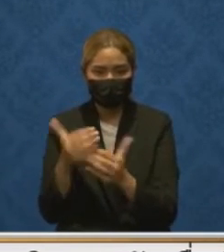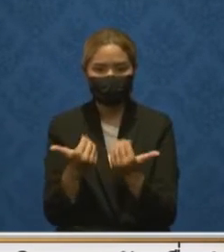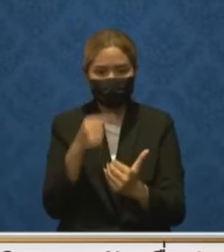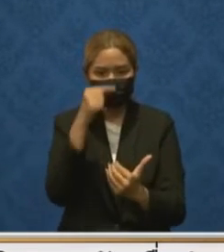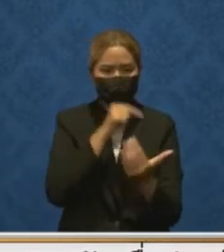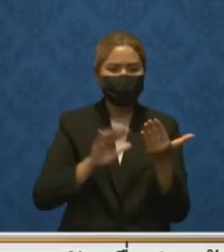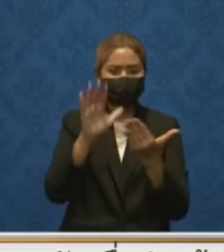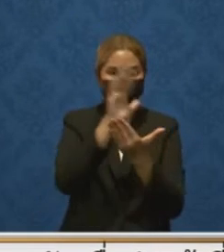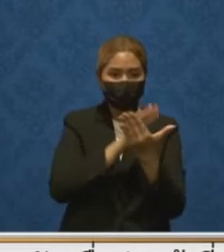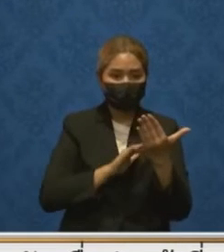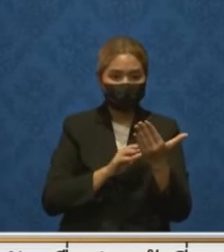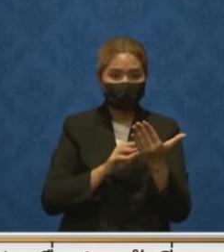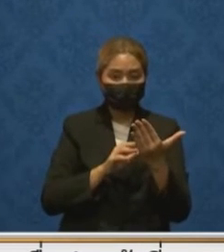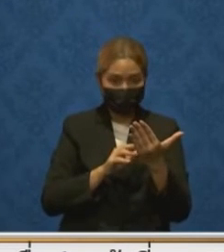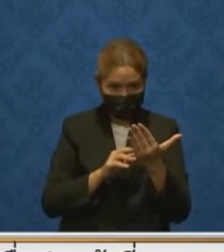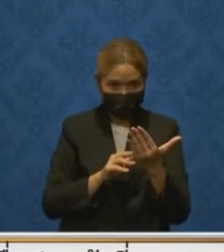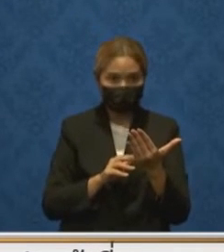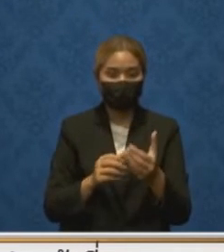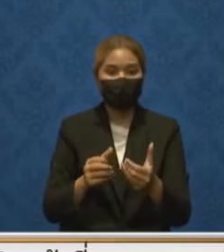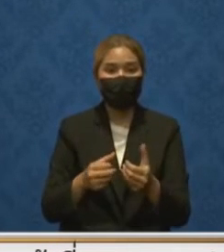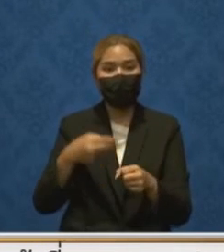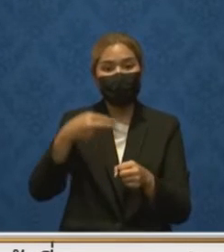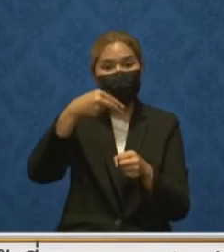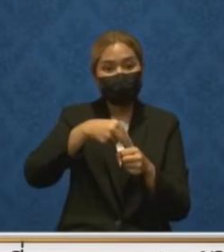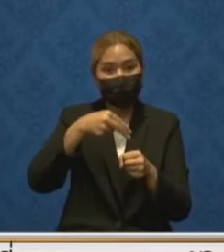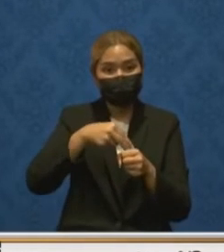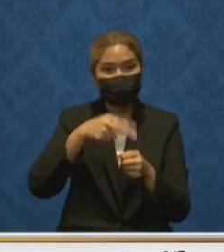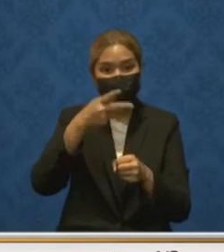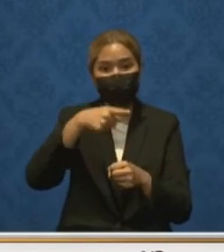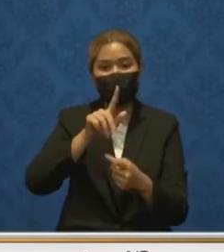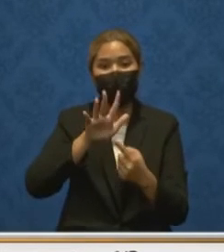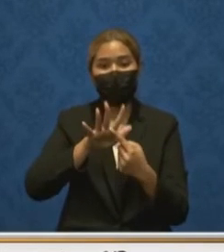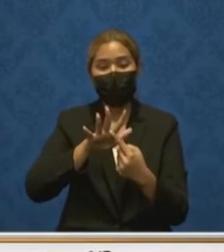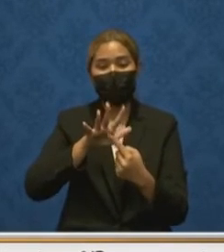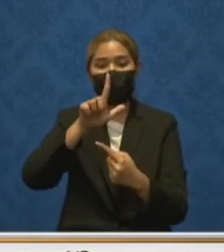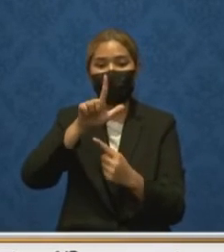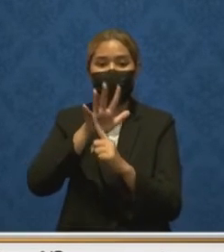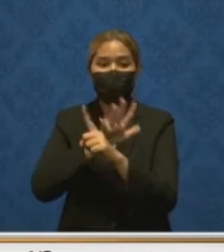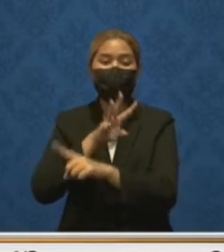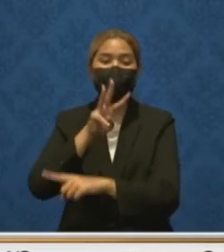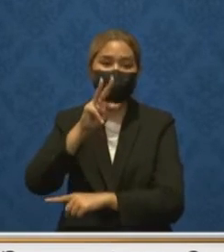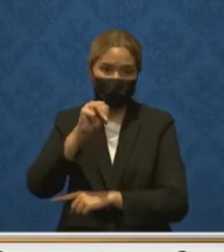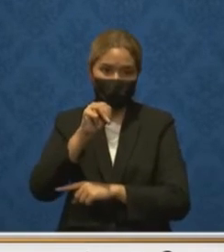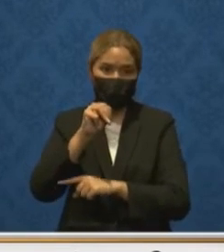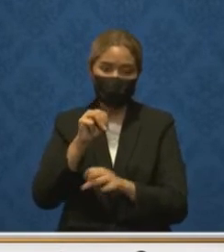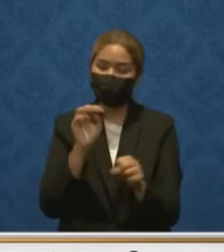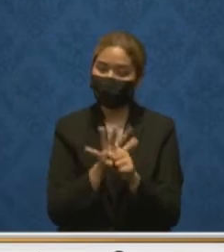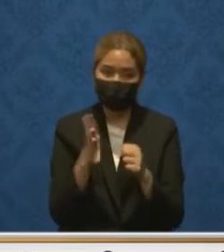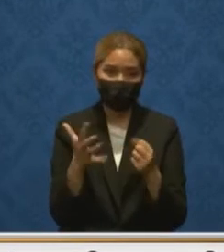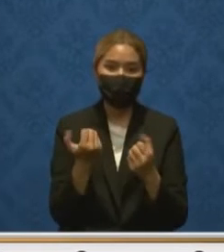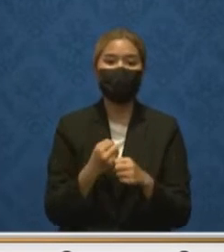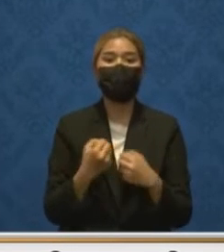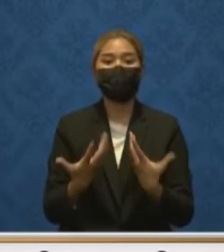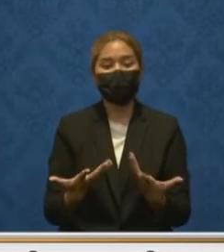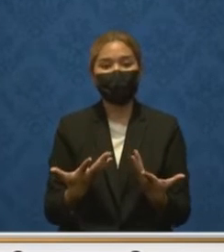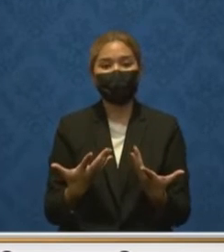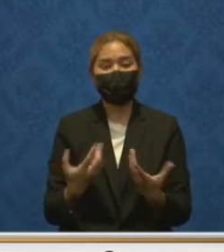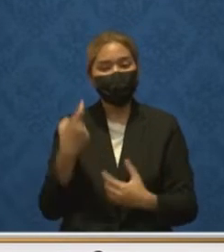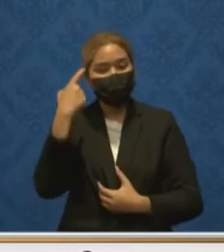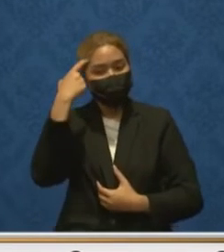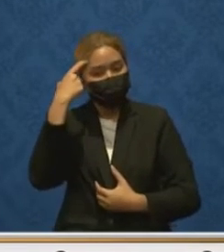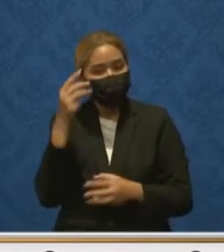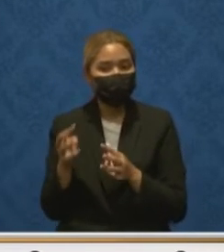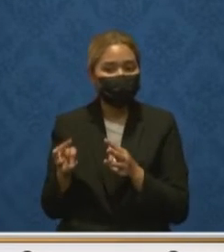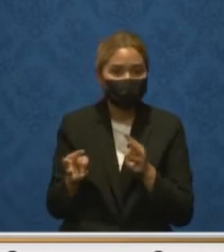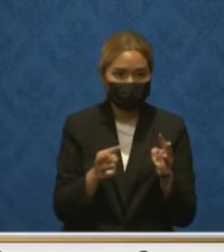ประเทศขาดเดียวไม่พอกินมัจะกลเป็พันหาให่ 3 ซ้อนเพราฉะนั้นขณะนี้จงได้มีการตั้งอนุ